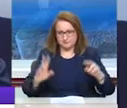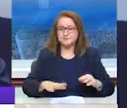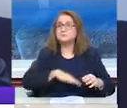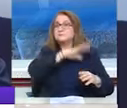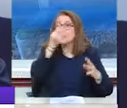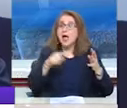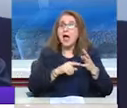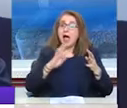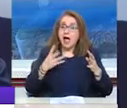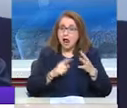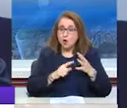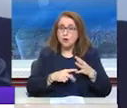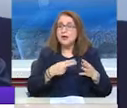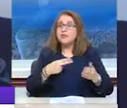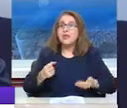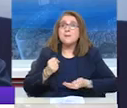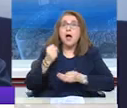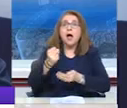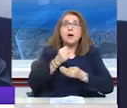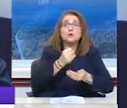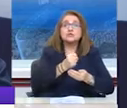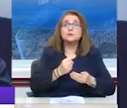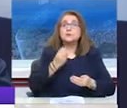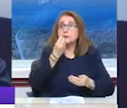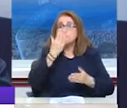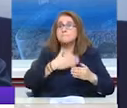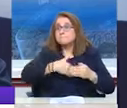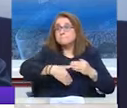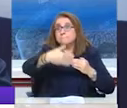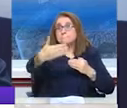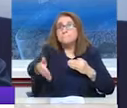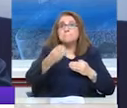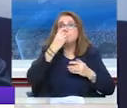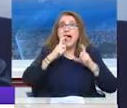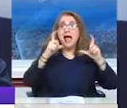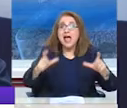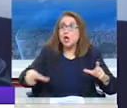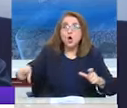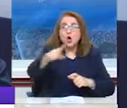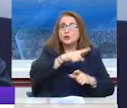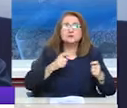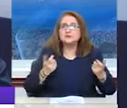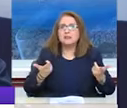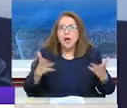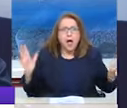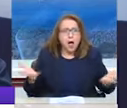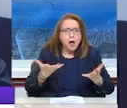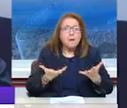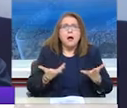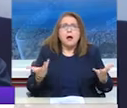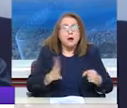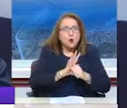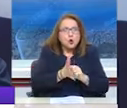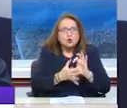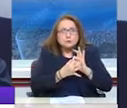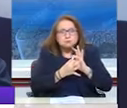Αποζημίωση Μαΐου για ελεύθερους επαγγελματίες και αυτοαπασχολούμενους. Στην περίπτωση που η κρίση συνεχιστεί, τότε, από τον μήνα